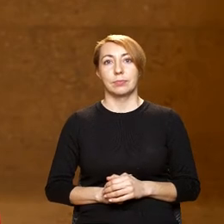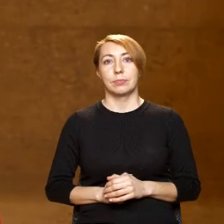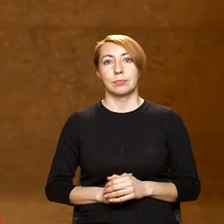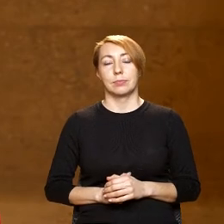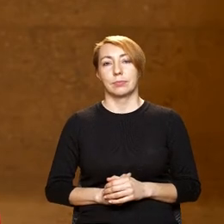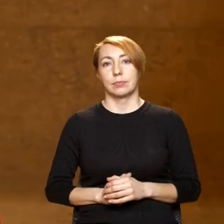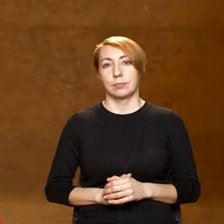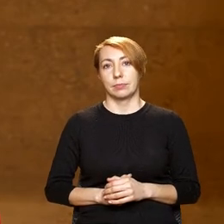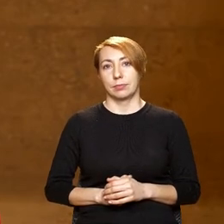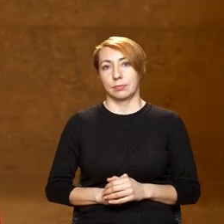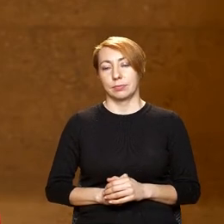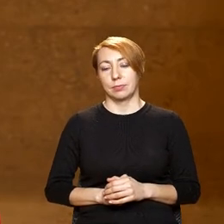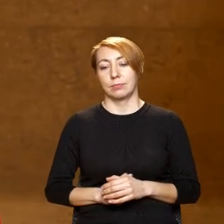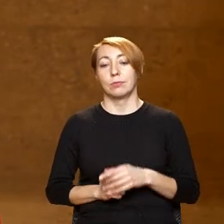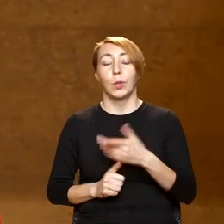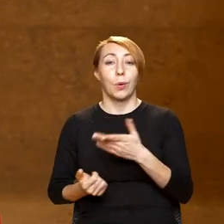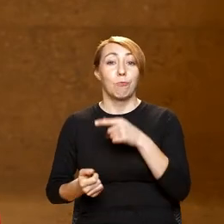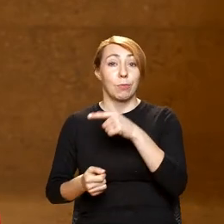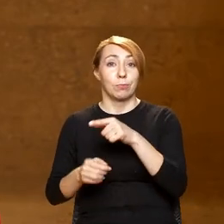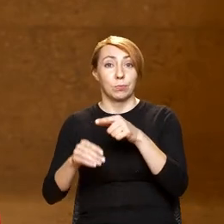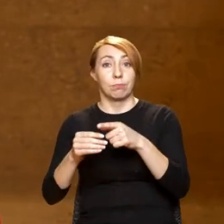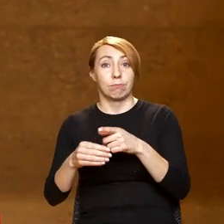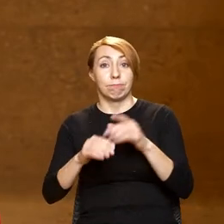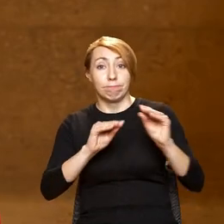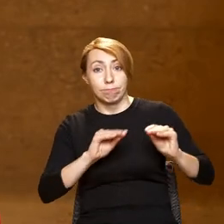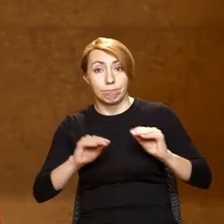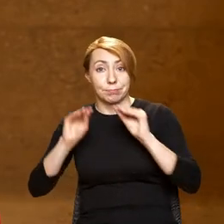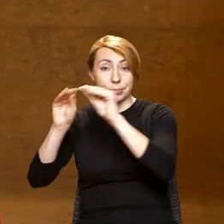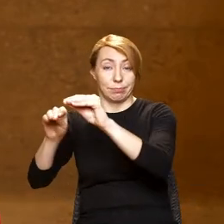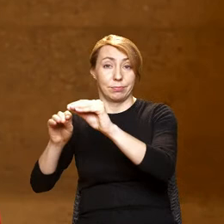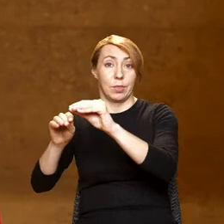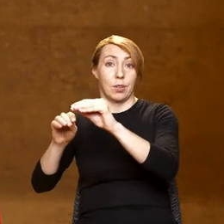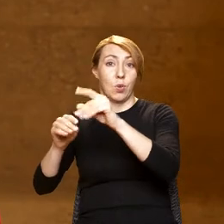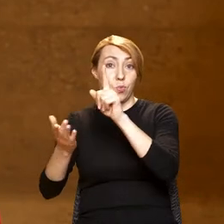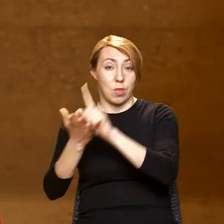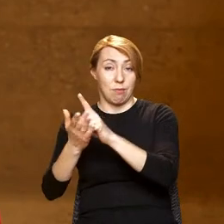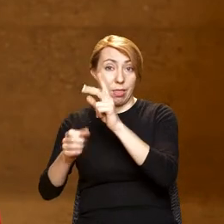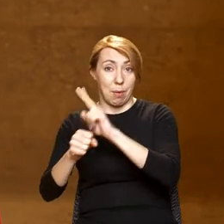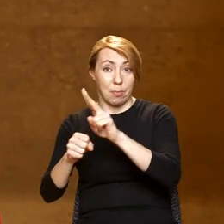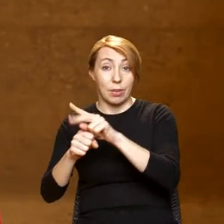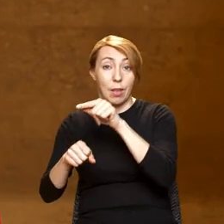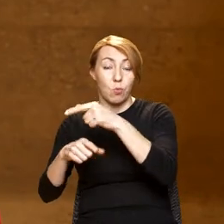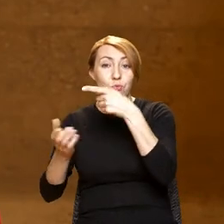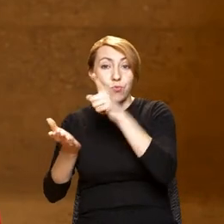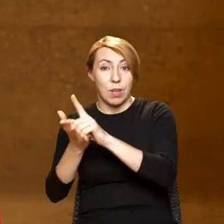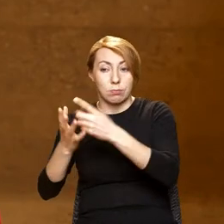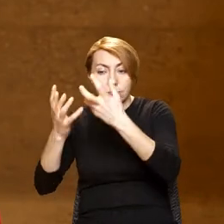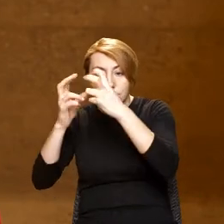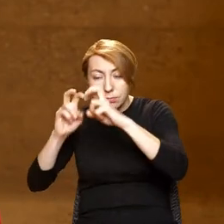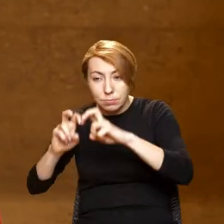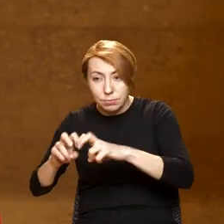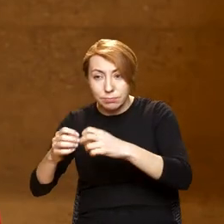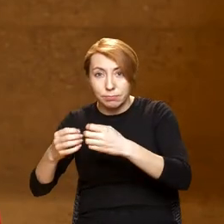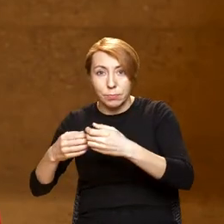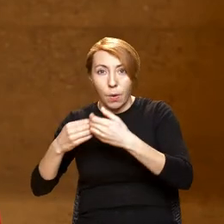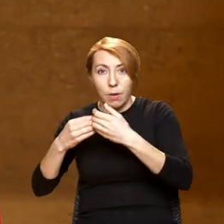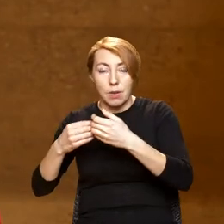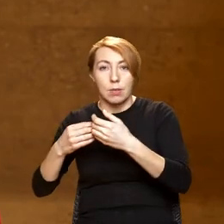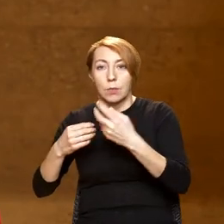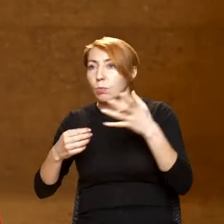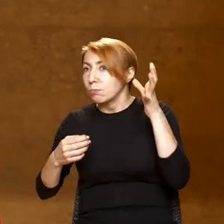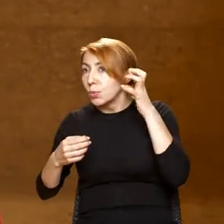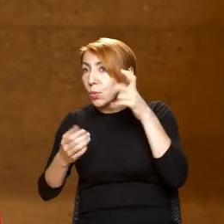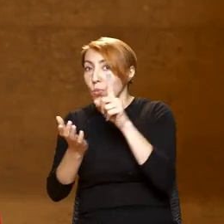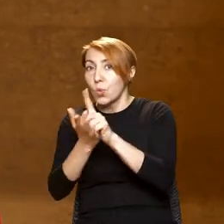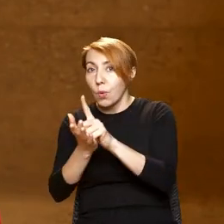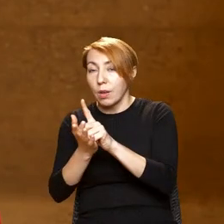tym to, że to się znalazło w Japonii i tam zostało odtworzone, no myślę, że to była taka naturalna droga, ale całe szczęście,